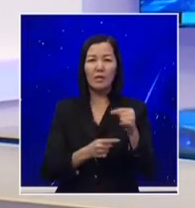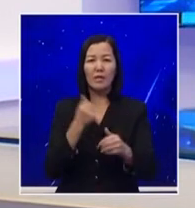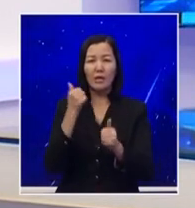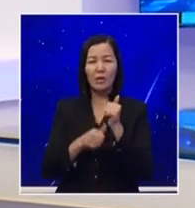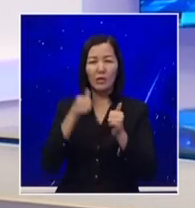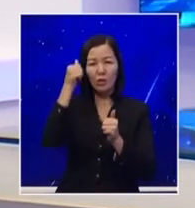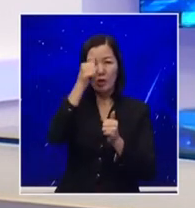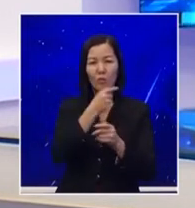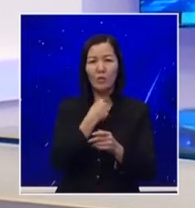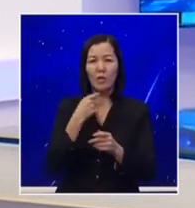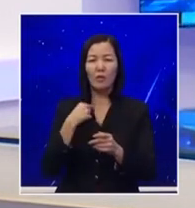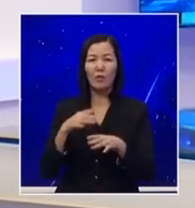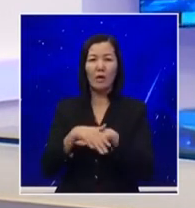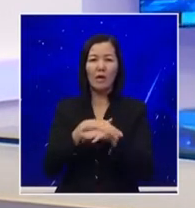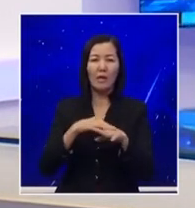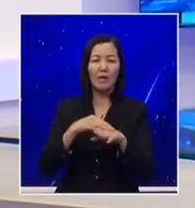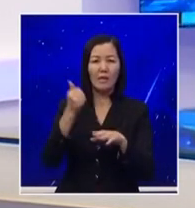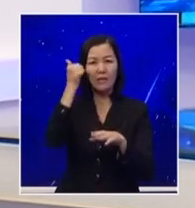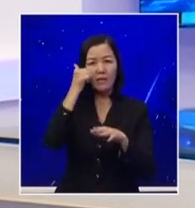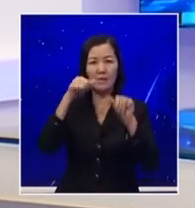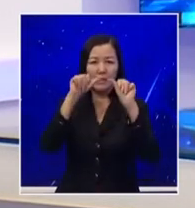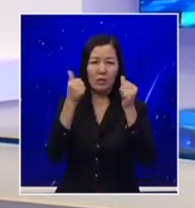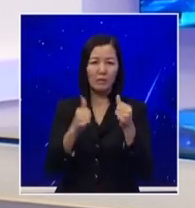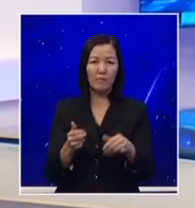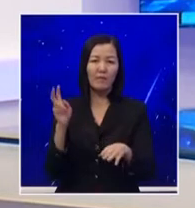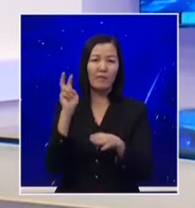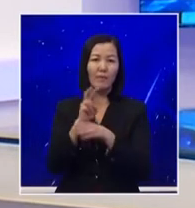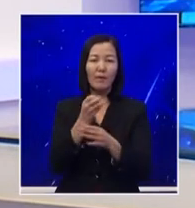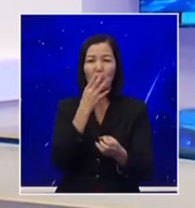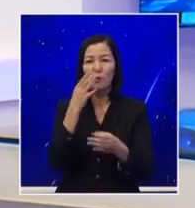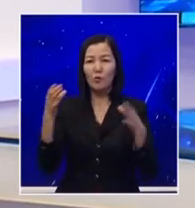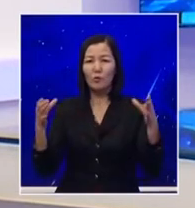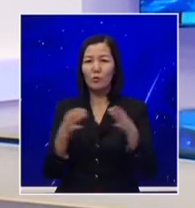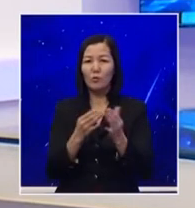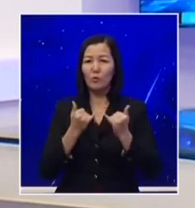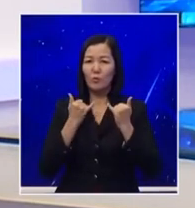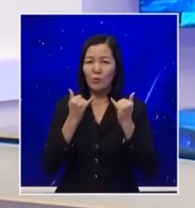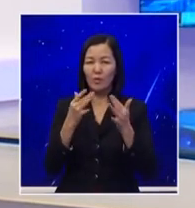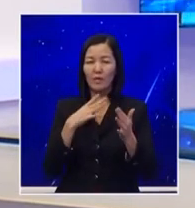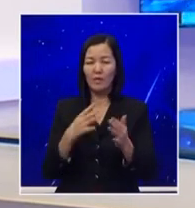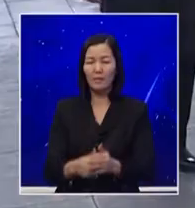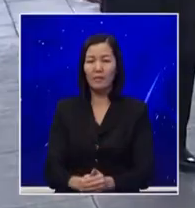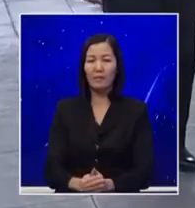Талдықорған халқы ескерткішінің басына барады. Биыл да солай гүл шоқтарын қойып рухына тағзым етті.